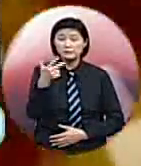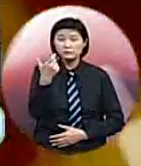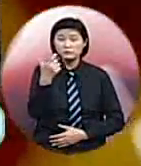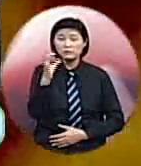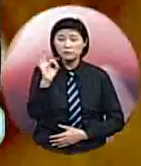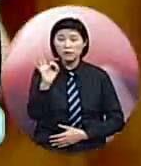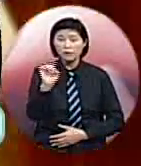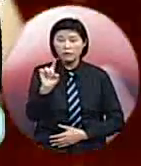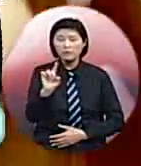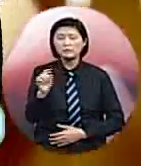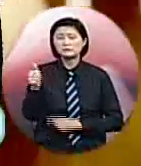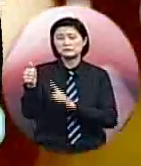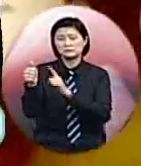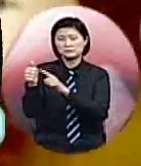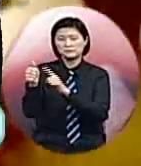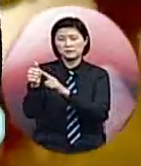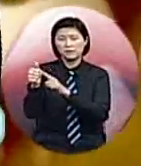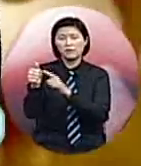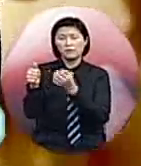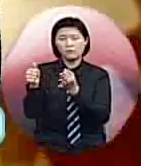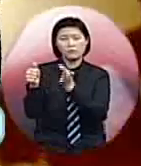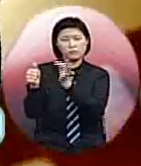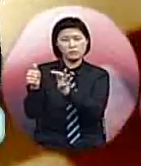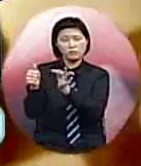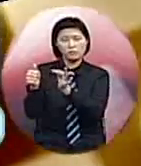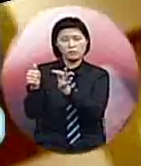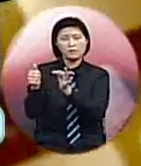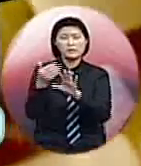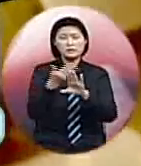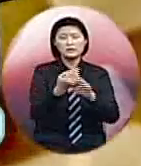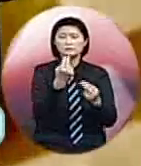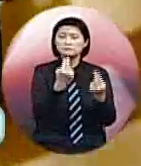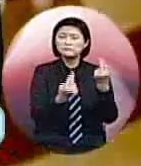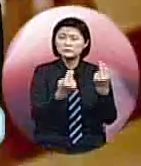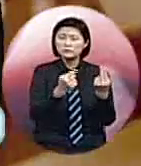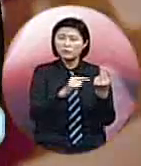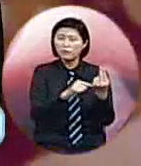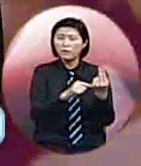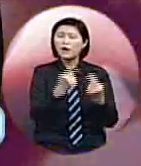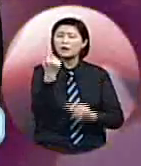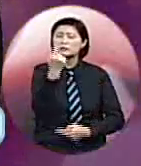1760원은 이분한테 13만 1760원은 다른 분께는